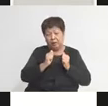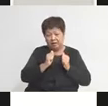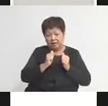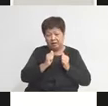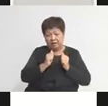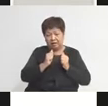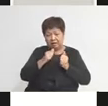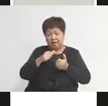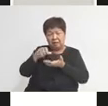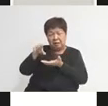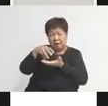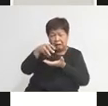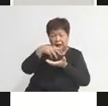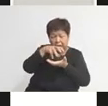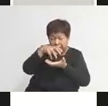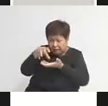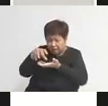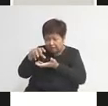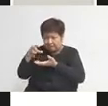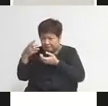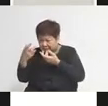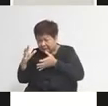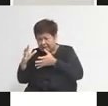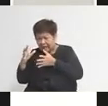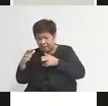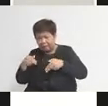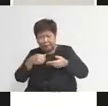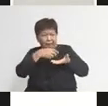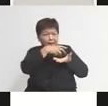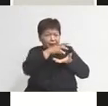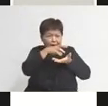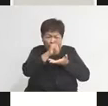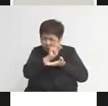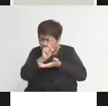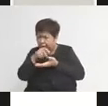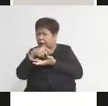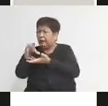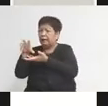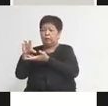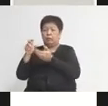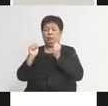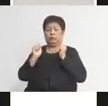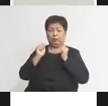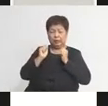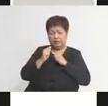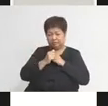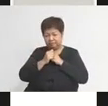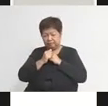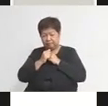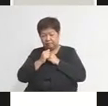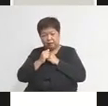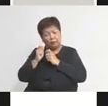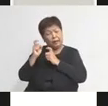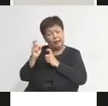ไงก็คือวันตรงนั้น อะ I entered to the process, they shared information and then